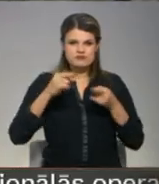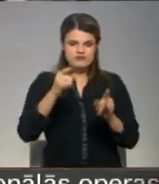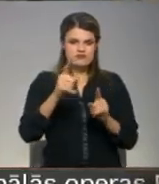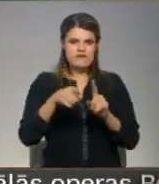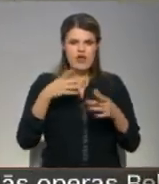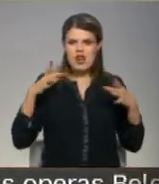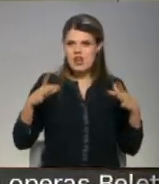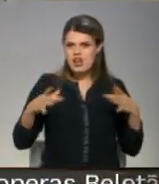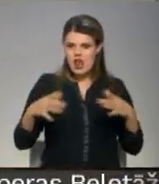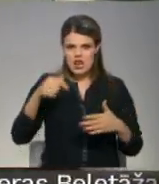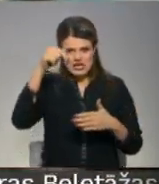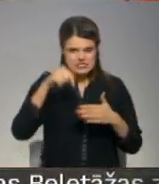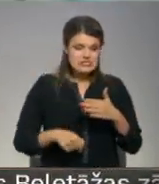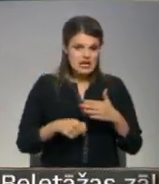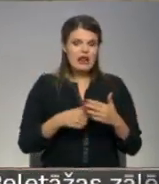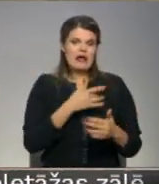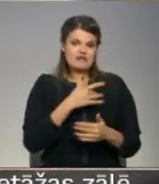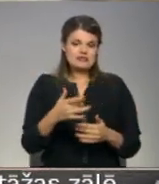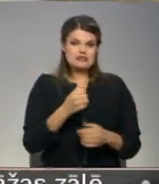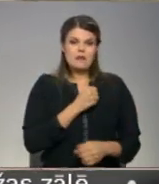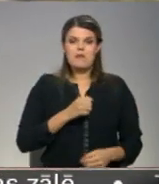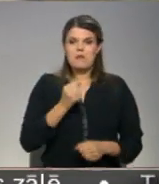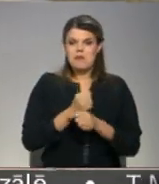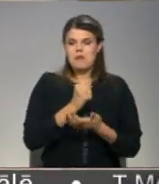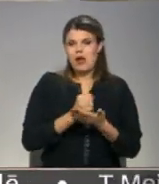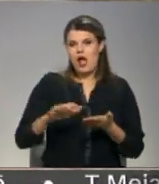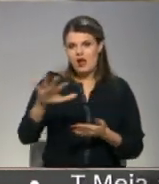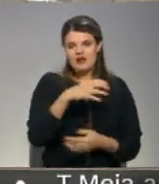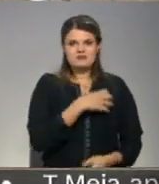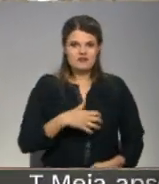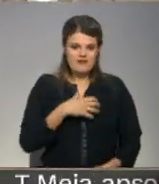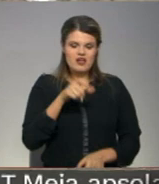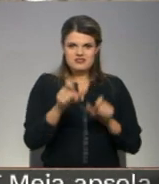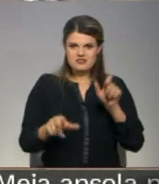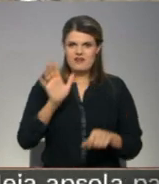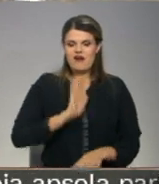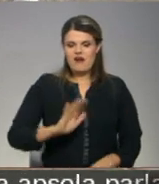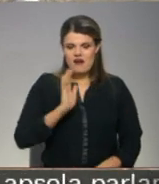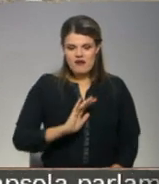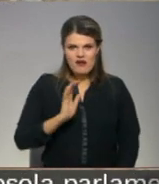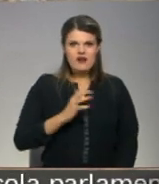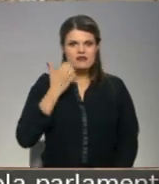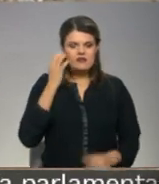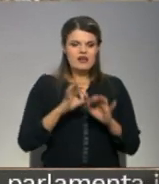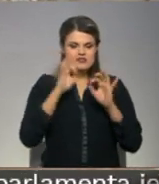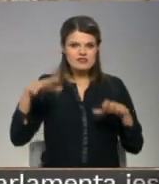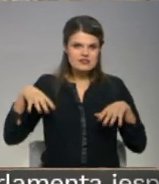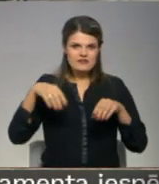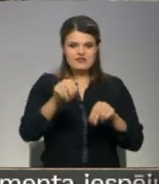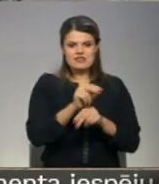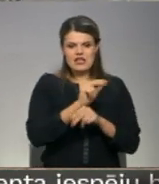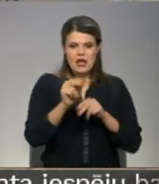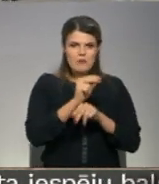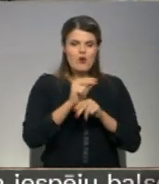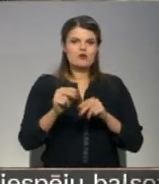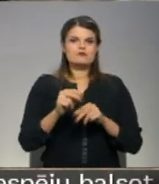krietni lielākas un dziļākas. Visticamāk gan pagastu ļaudīm nāksies gaidīt, kad sāksies masveida bedrīšu lāpīšana, kam Bauskas